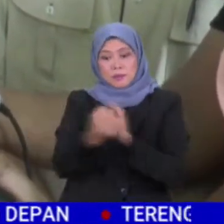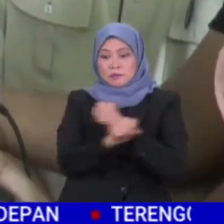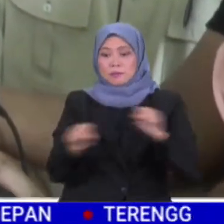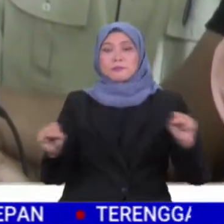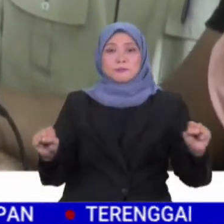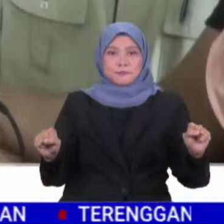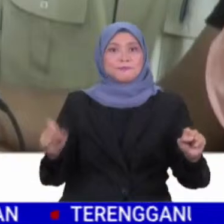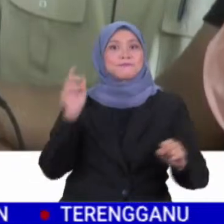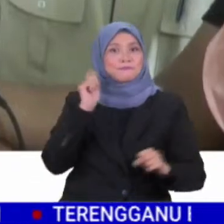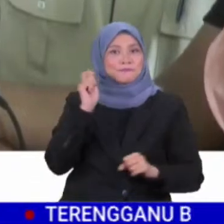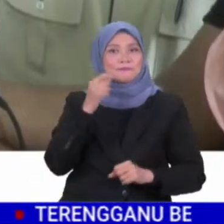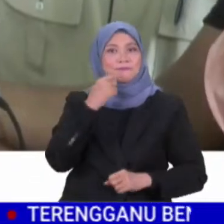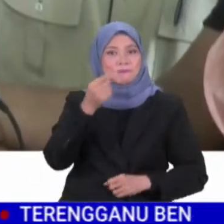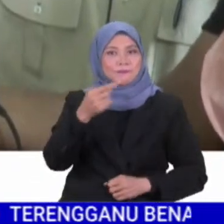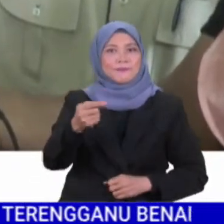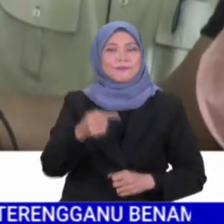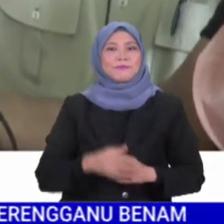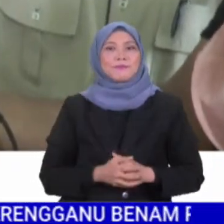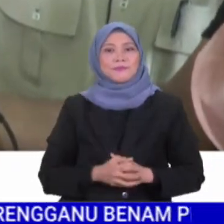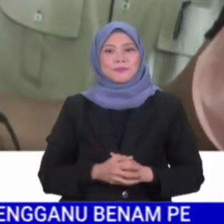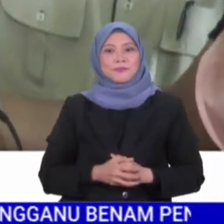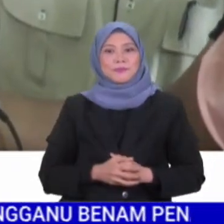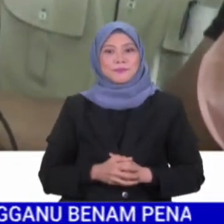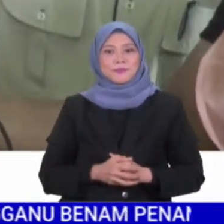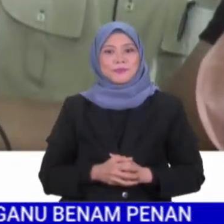sebagaimana disebutkan tadi.